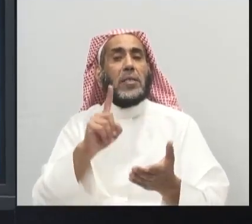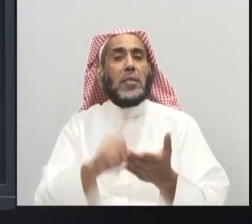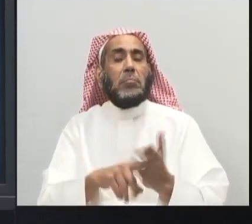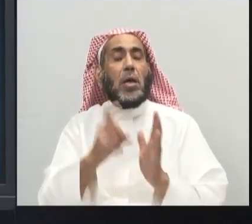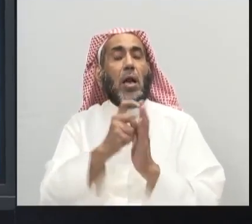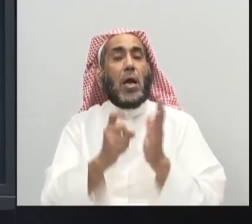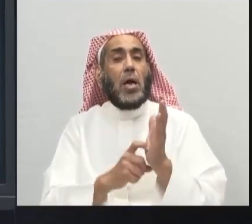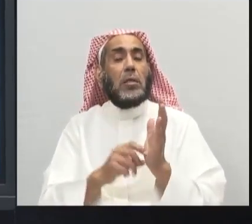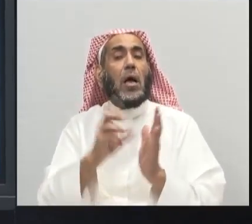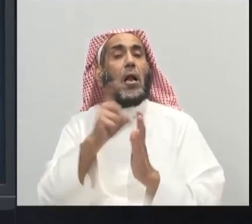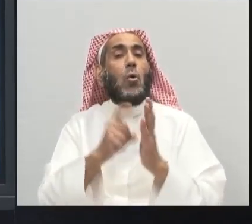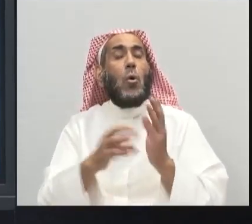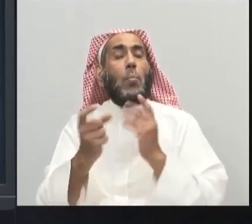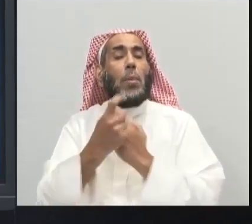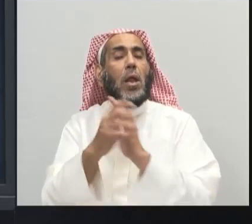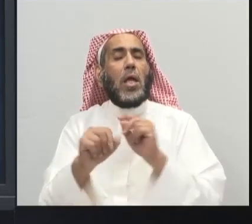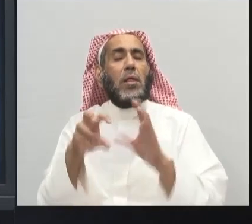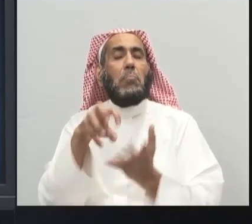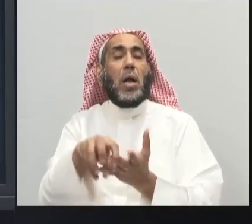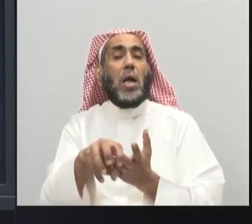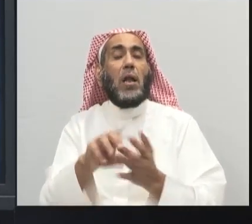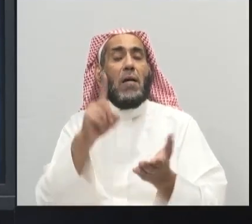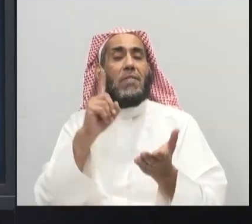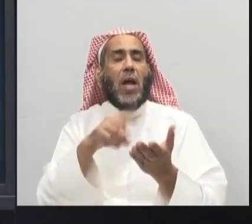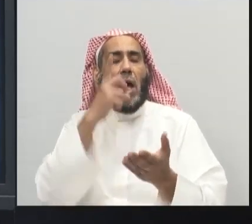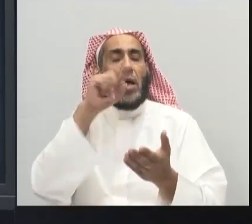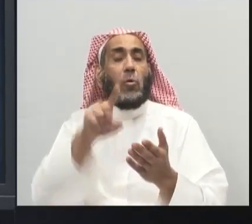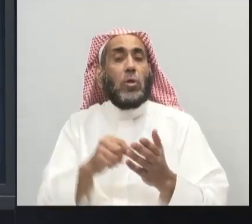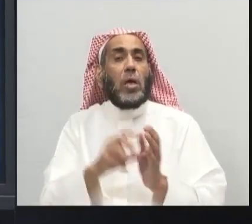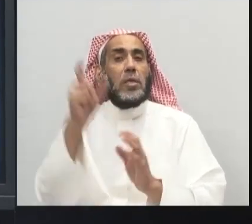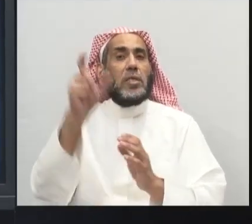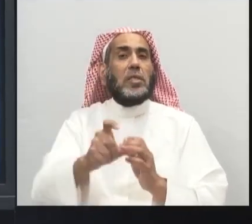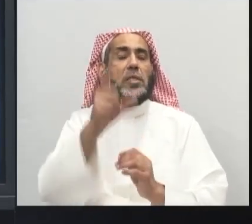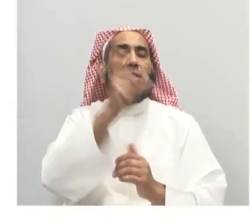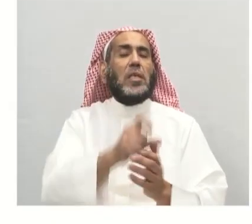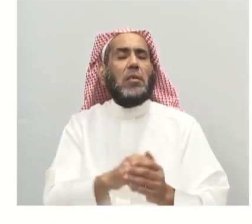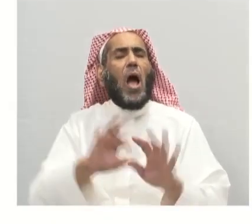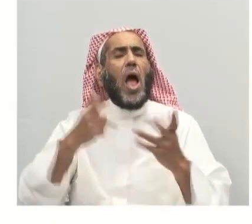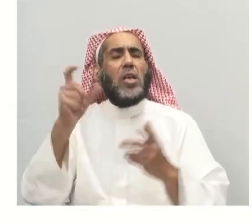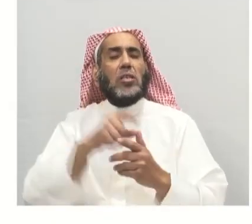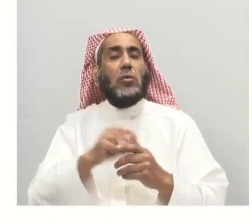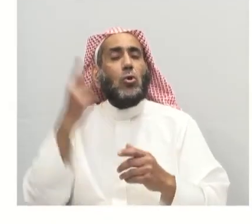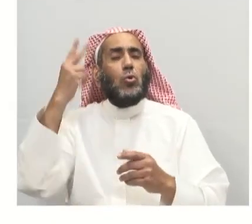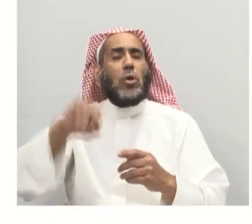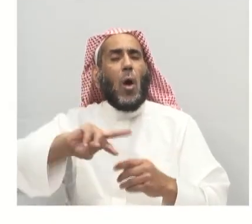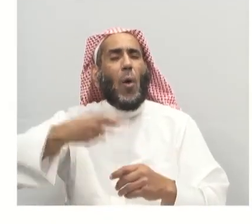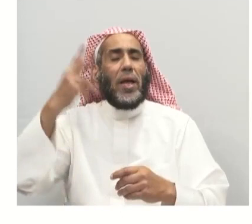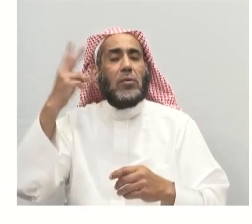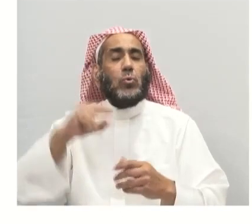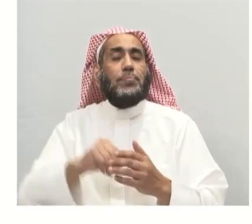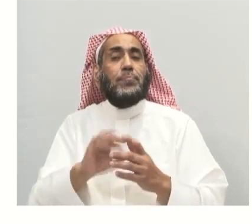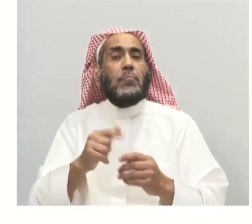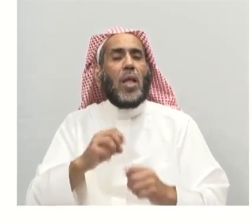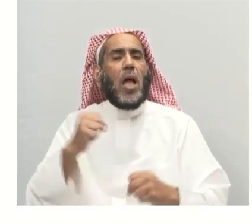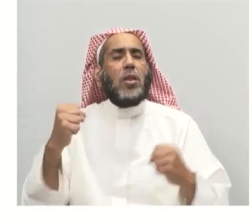القانونيه من حيث ماذا من حيث المكان فانه اذا اراد شخص شخصا سواء كان سعوديا اجنبيا